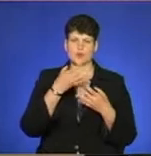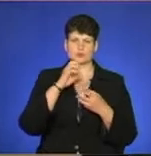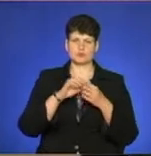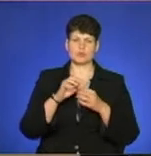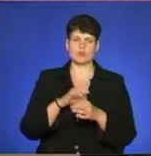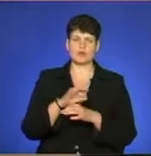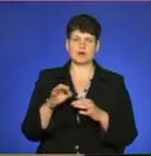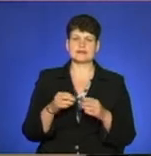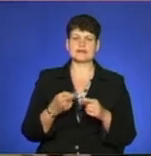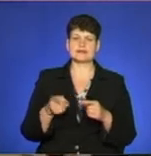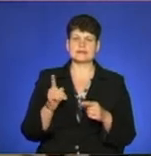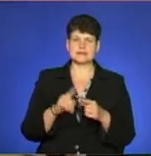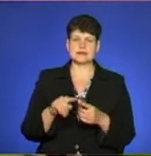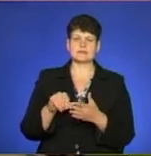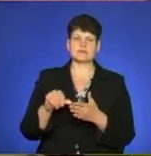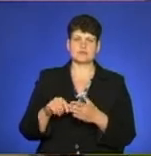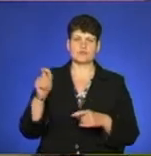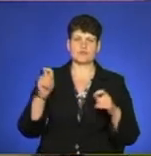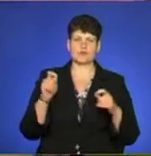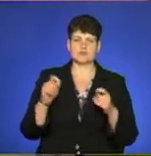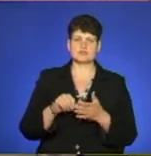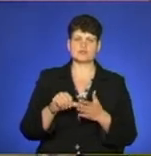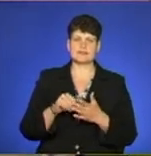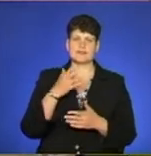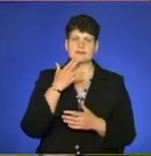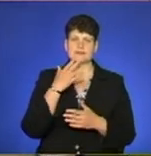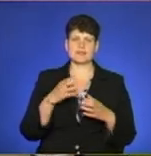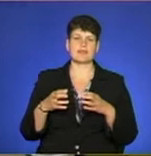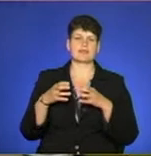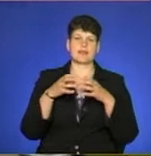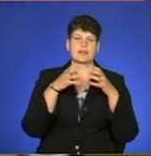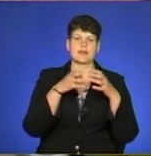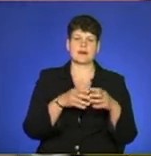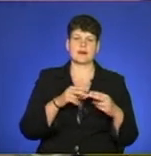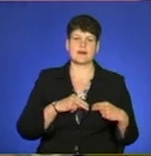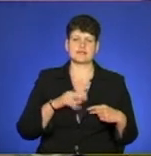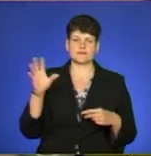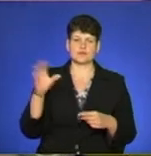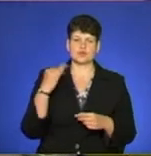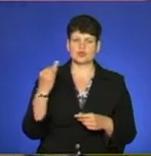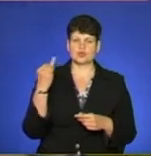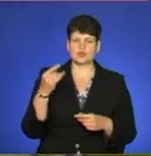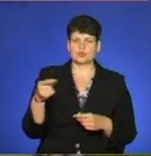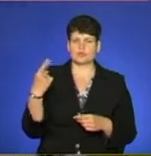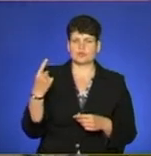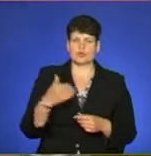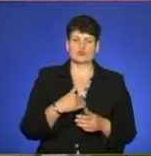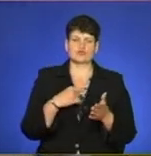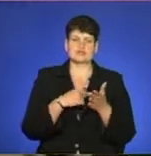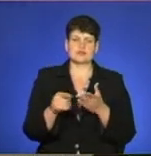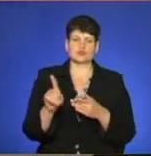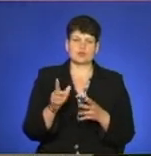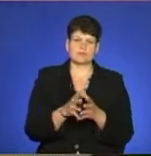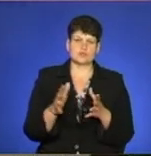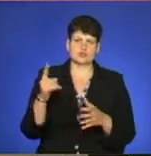найчисельніший з точки зору представництва форум за участю іноземних делегацій за всю історію Тернопільської області. Хочу відзначити, що